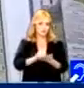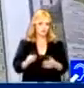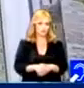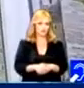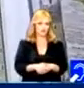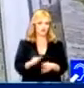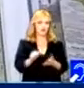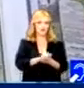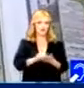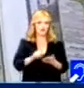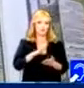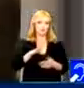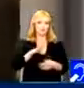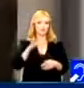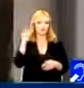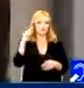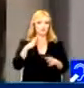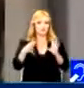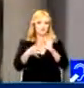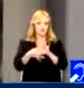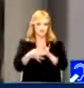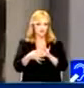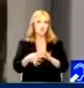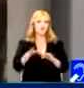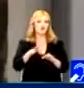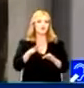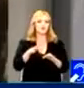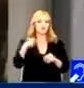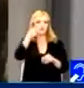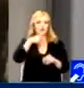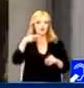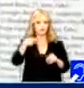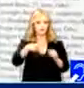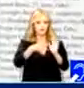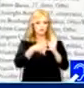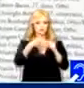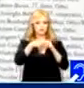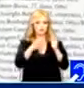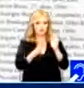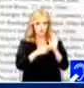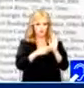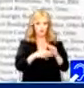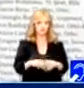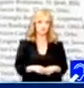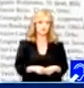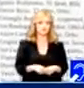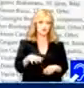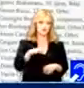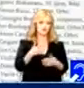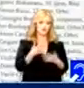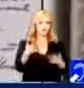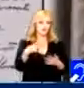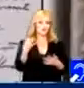Unire din 1918. O bună parte din acestea au fost culese din arhivele naționale ale României, iar unele dintre acestea au fost prezentate